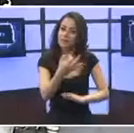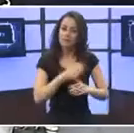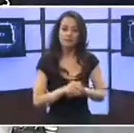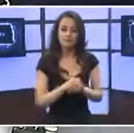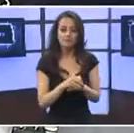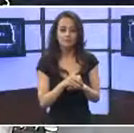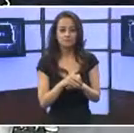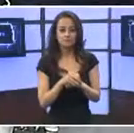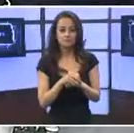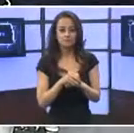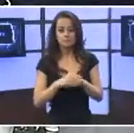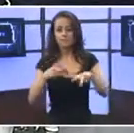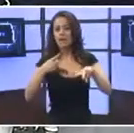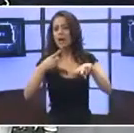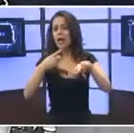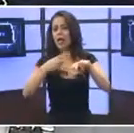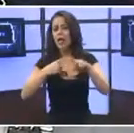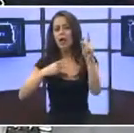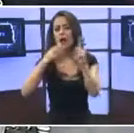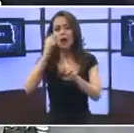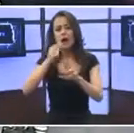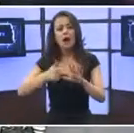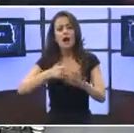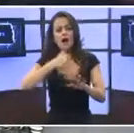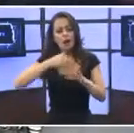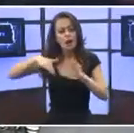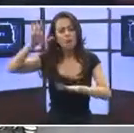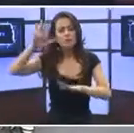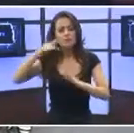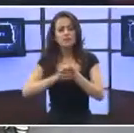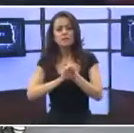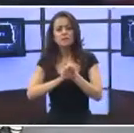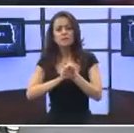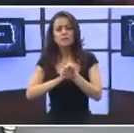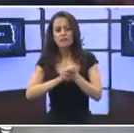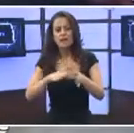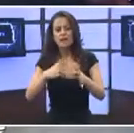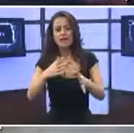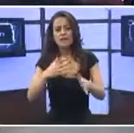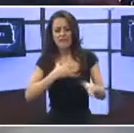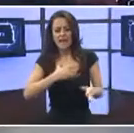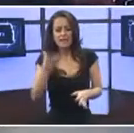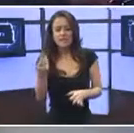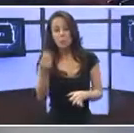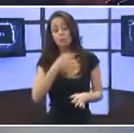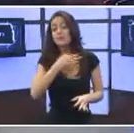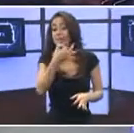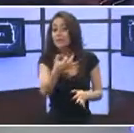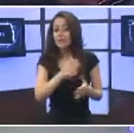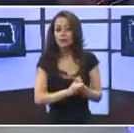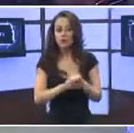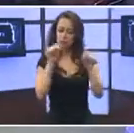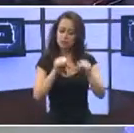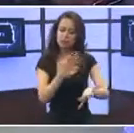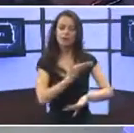evet. Ali Mulhan abimiz çiçek göndermiş. Adıyamanlı, kendisine çok teşekkür ediyoruz. Buradan sevgilerimizi